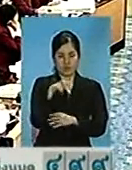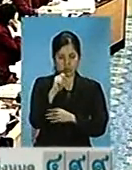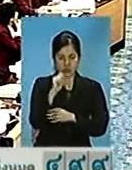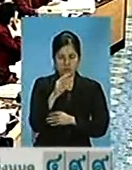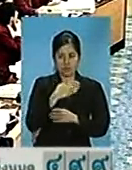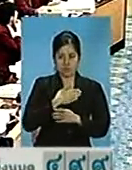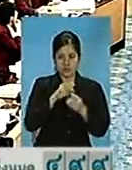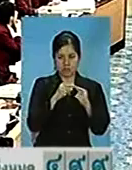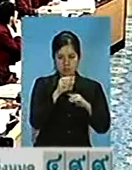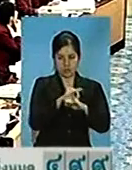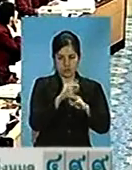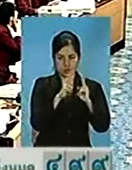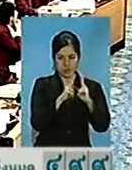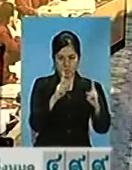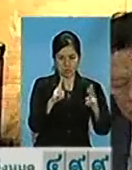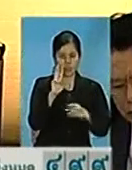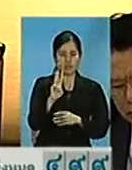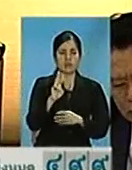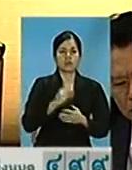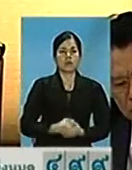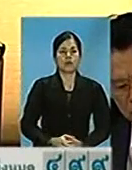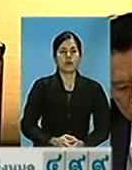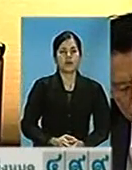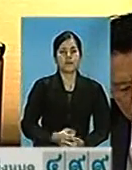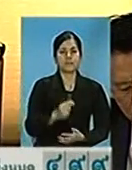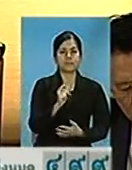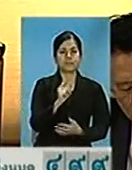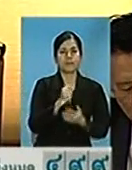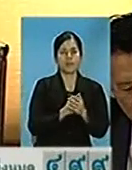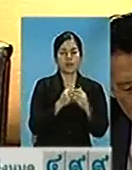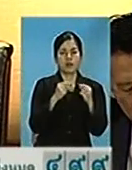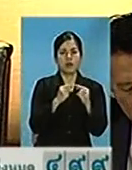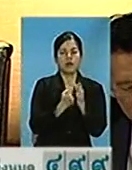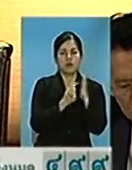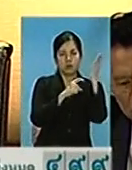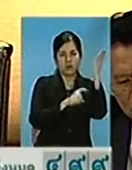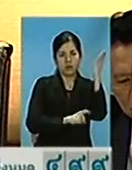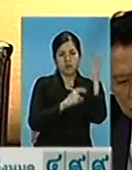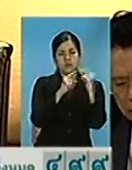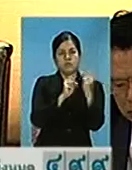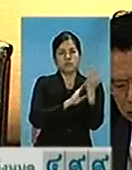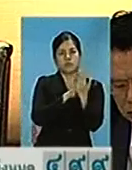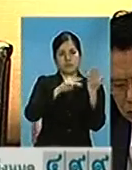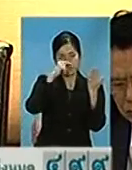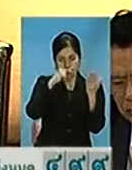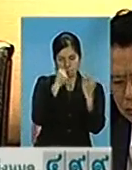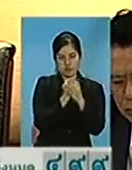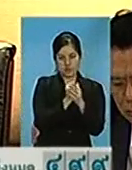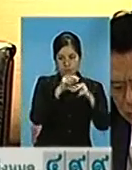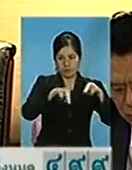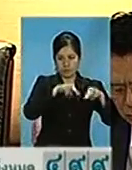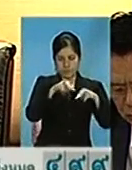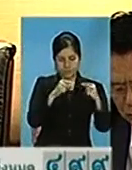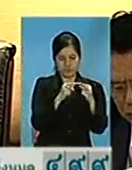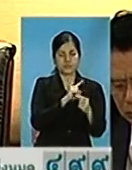ญท่านสมาชิกครับการยางแห่งประเทศไทยนี่นะครับดูแลทุกภาคส่วนนะครับ